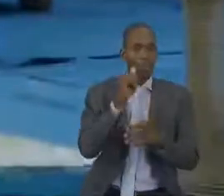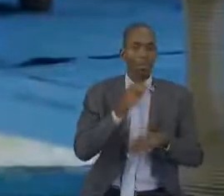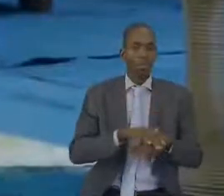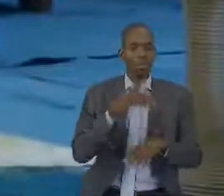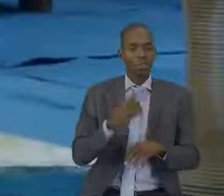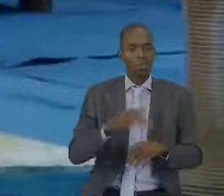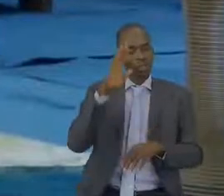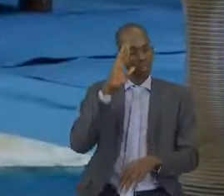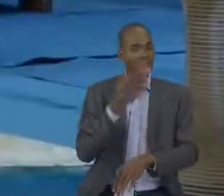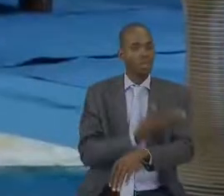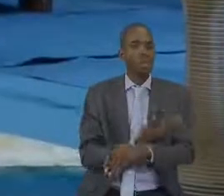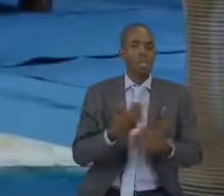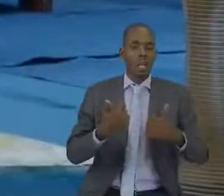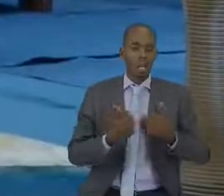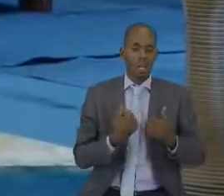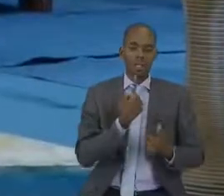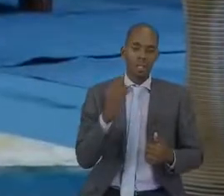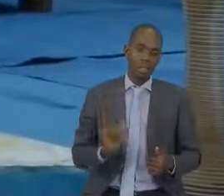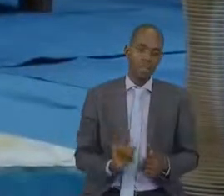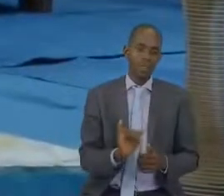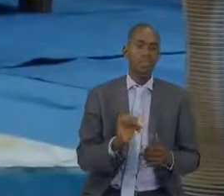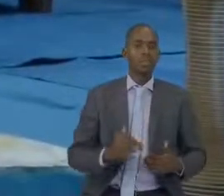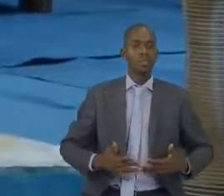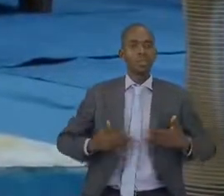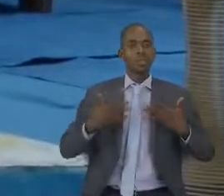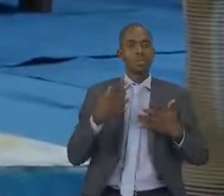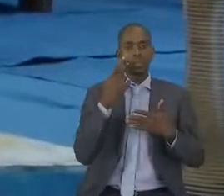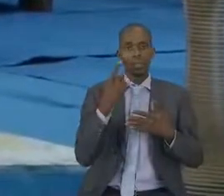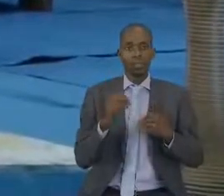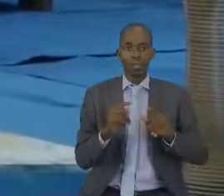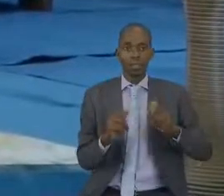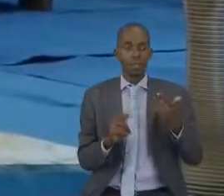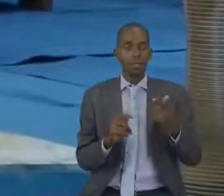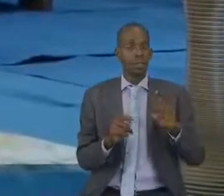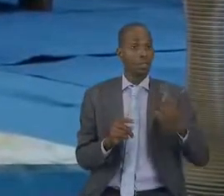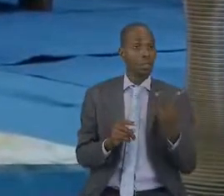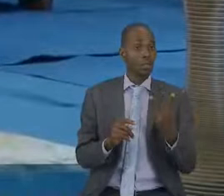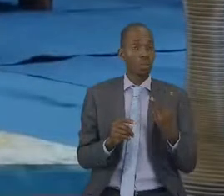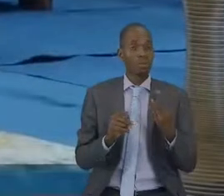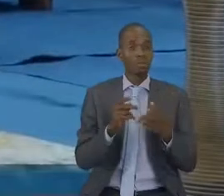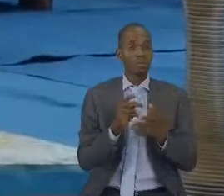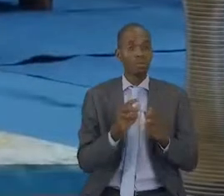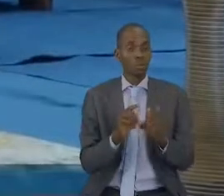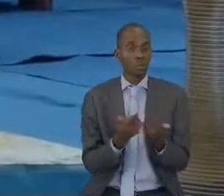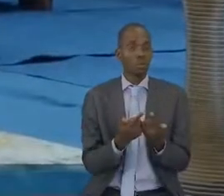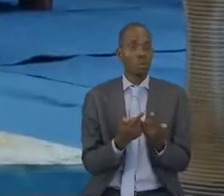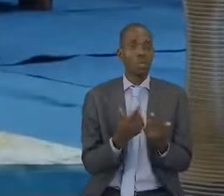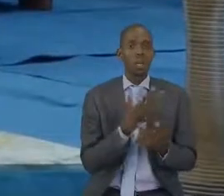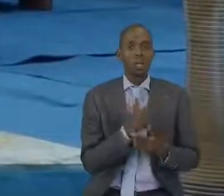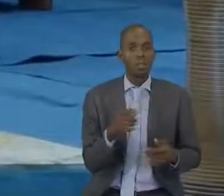croit au Fils à la vie éternelle. Voyez la deuxième partie. Et celui qui ne croit